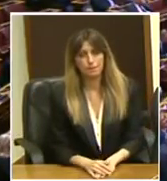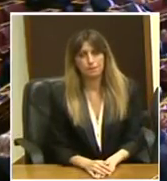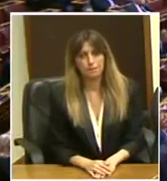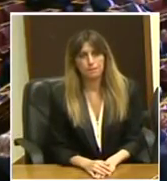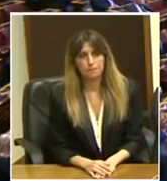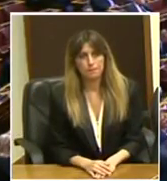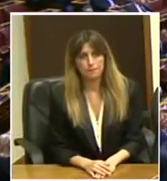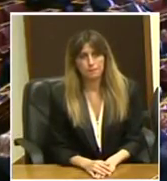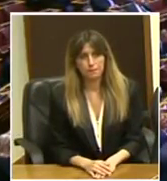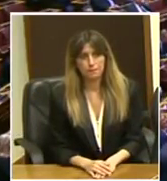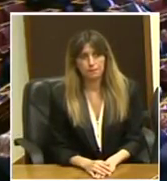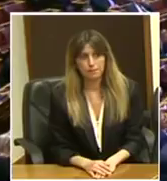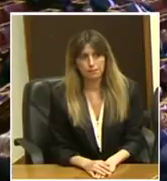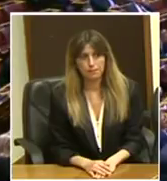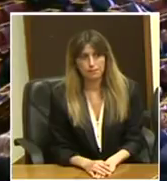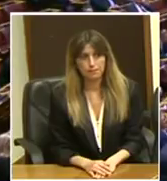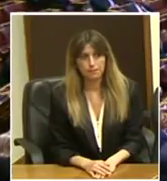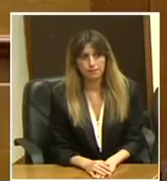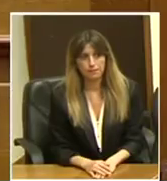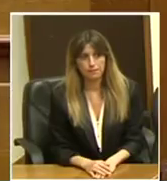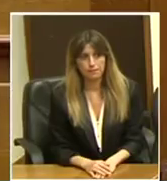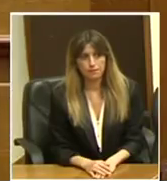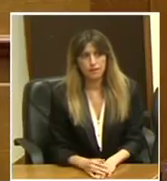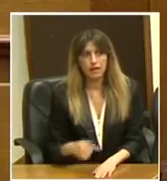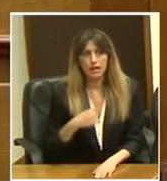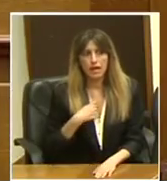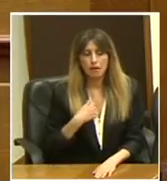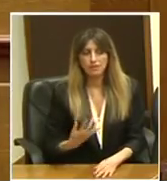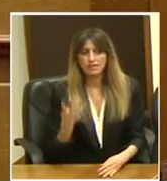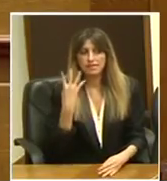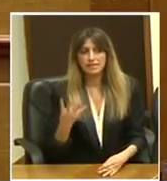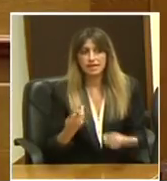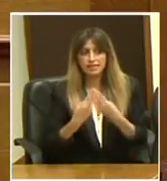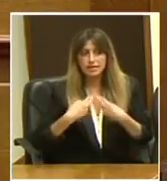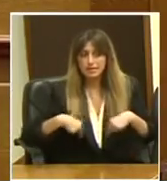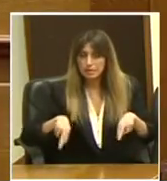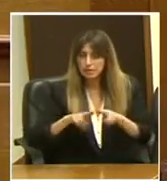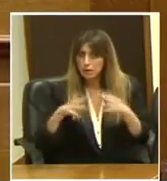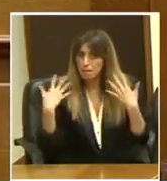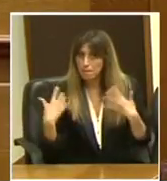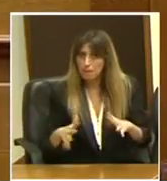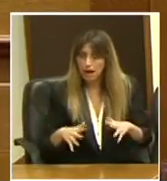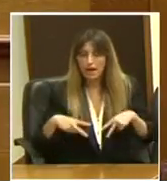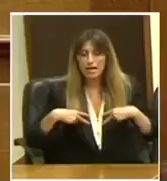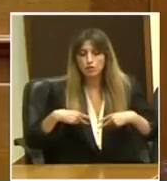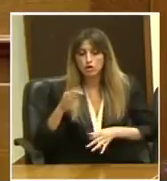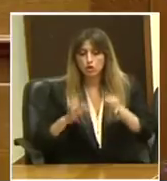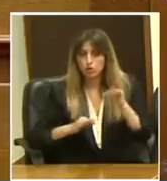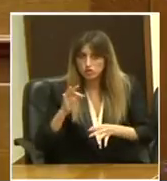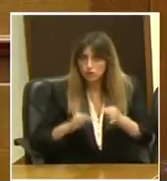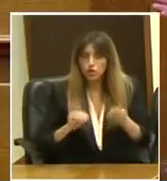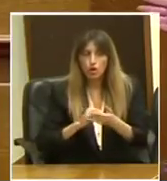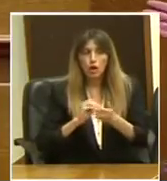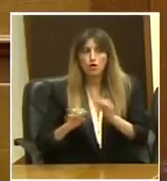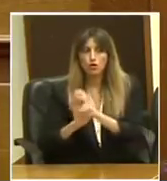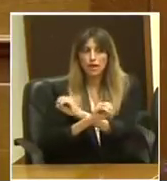δημοκρατική κυβέρνηση, κάναμε 4 συνέδρια των Υπουργικών Συμβουλίων, ενημερώσαμε τους αρχηγούς, μερικοί δεν θέλω να τους ενημερώσω εγώ, με